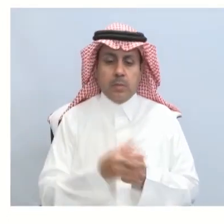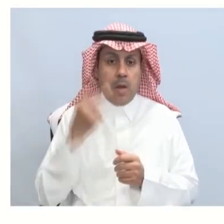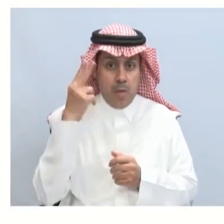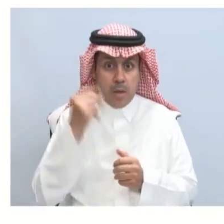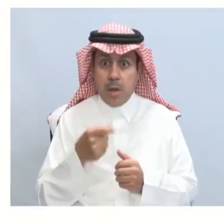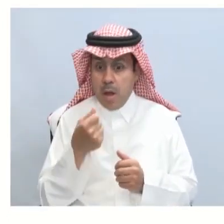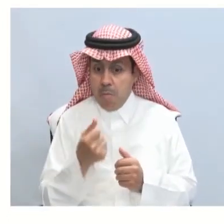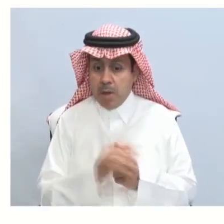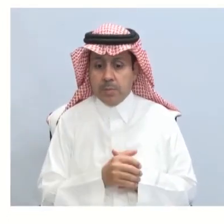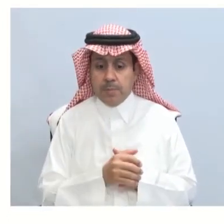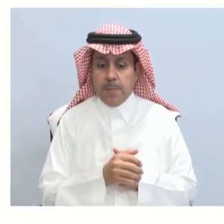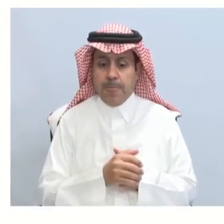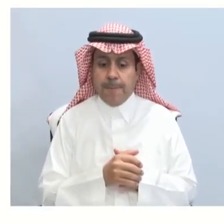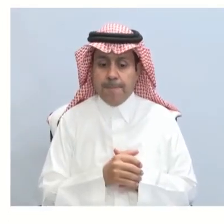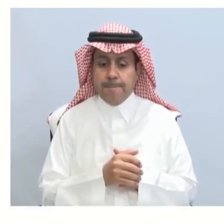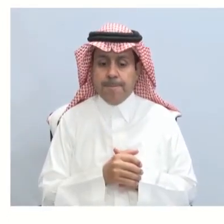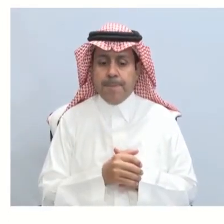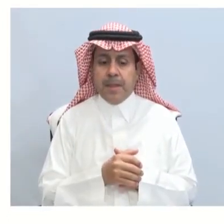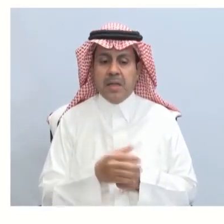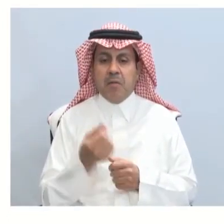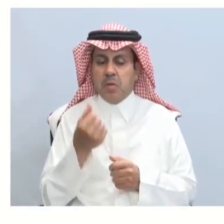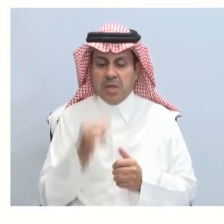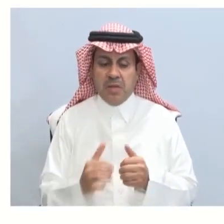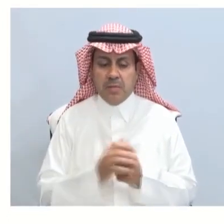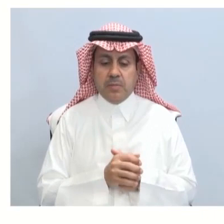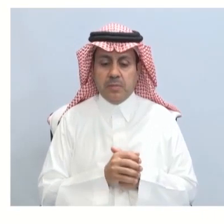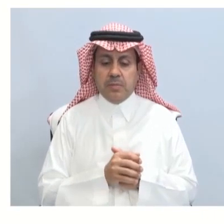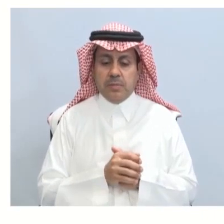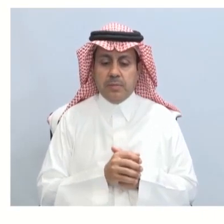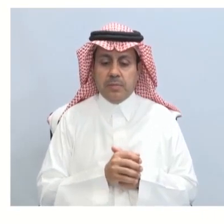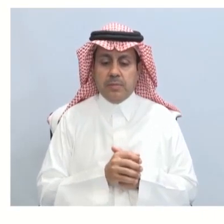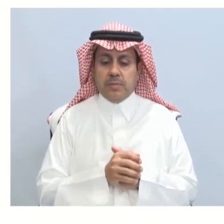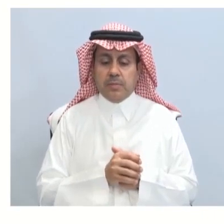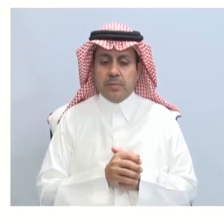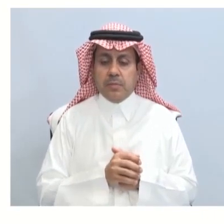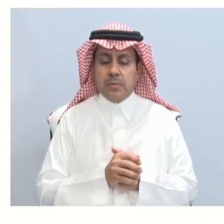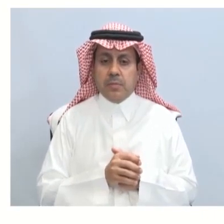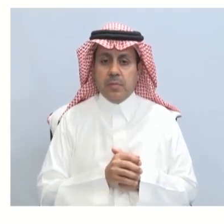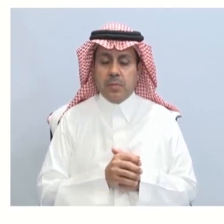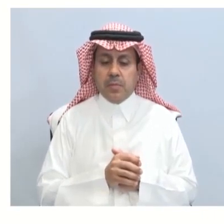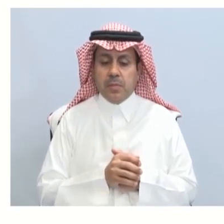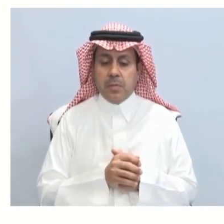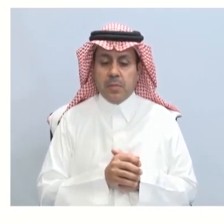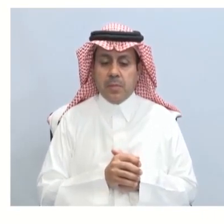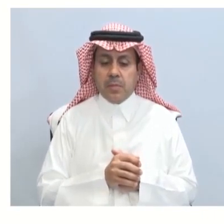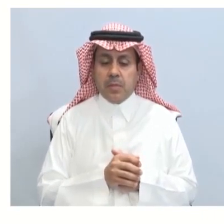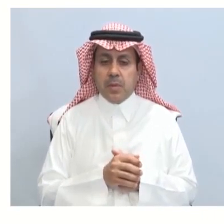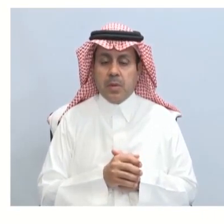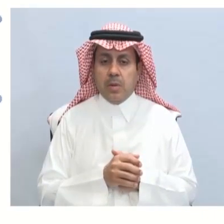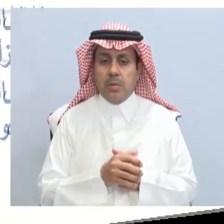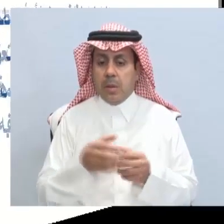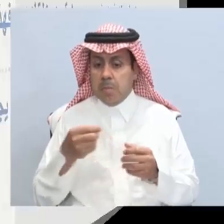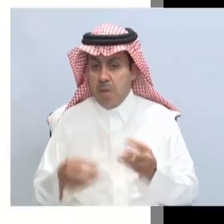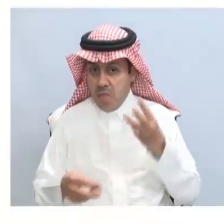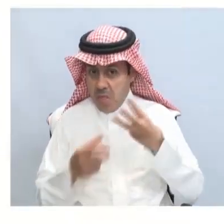الذي لا تتبعه همه اسط الناس فهذا لا باس باخذه ولا يجب تعريفه ناتي